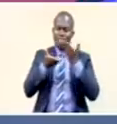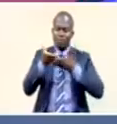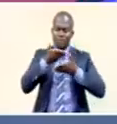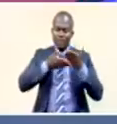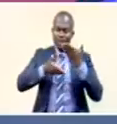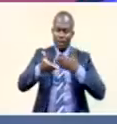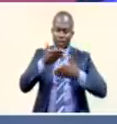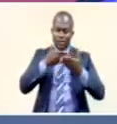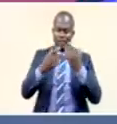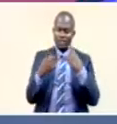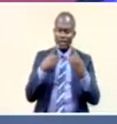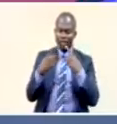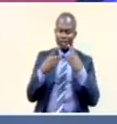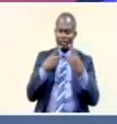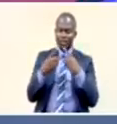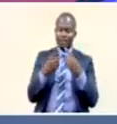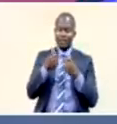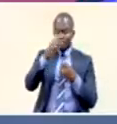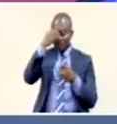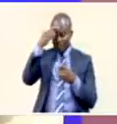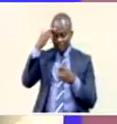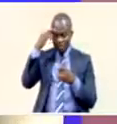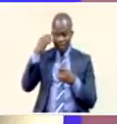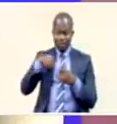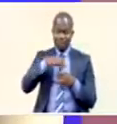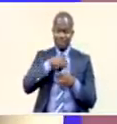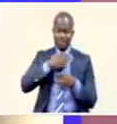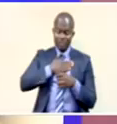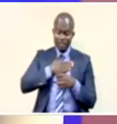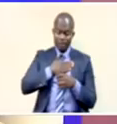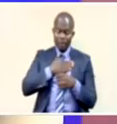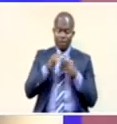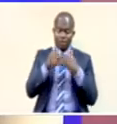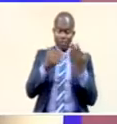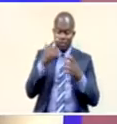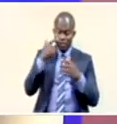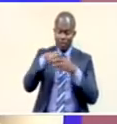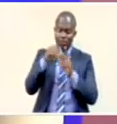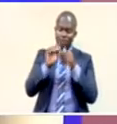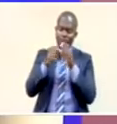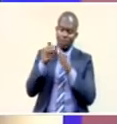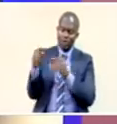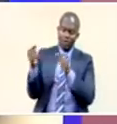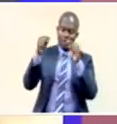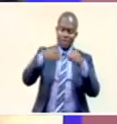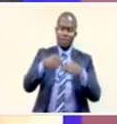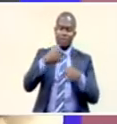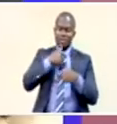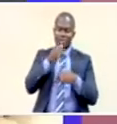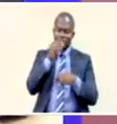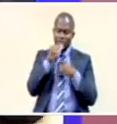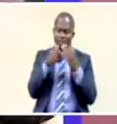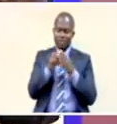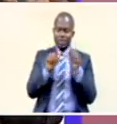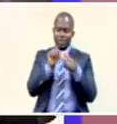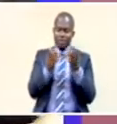kuganira niyo mpamvu yewe mboneye ko hari intumwa igiye kuza kugira ikivuga ku bijyanye